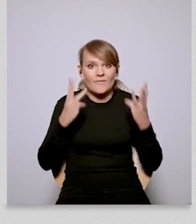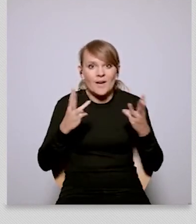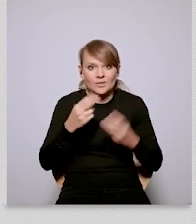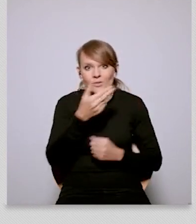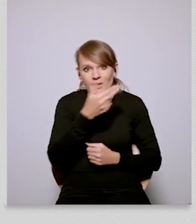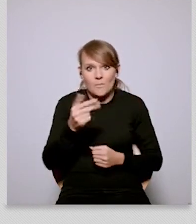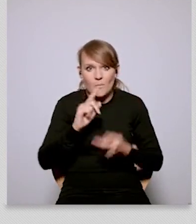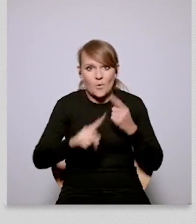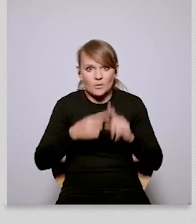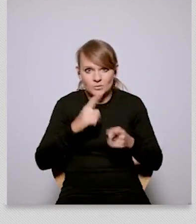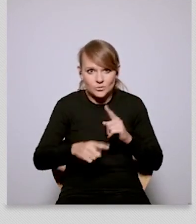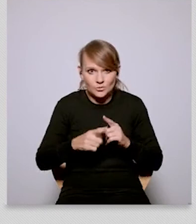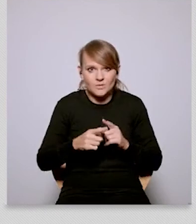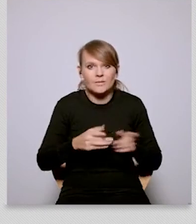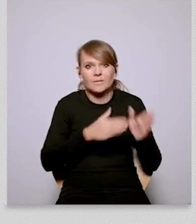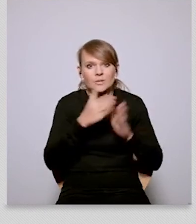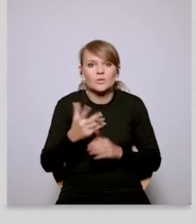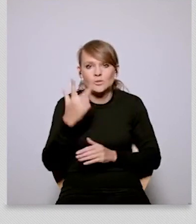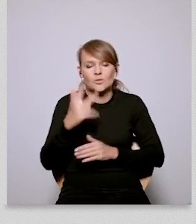w kolejnych trzech miesiącach przynajmniej